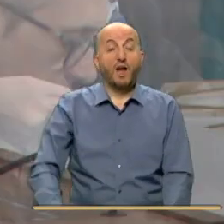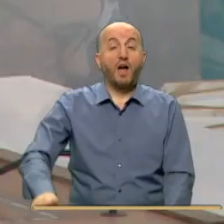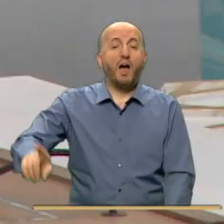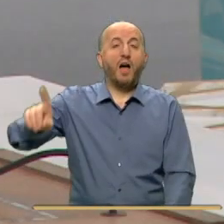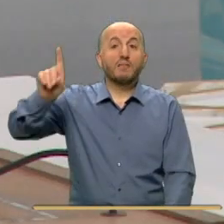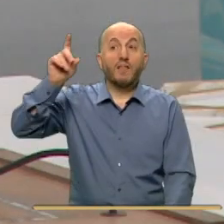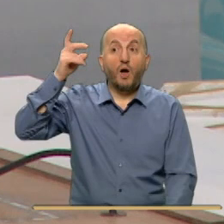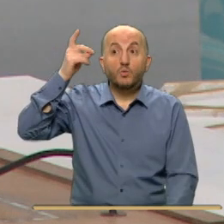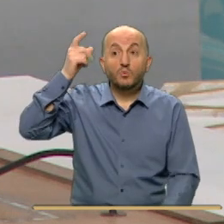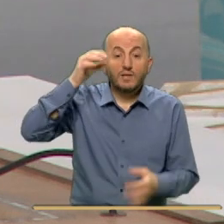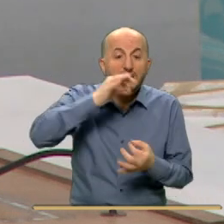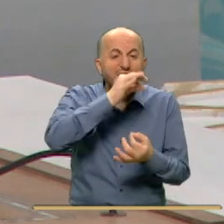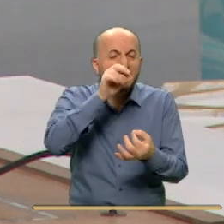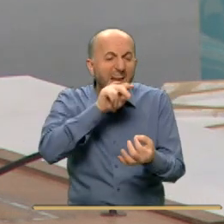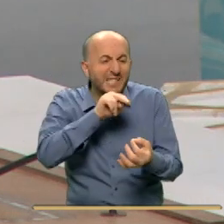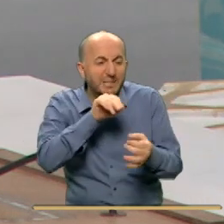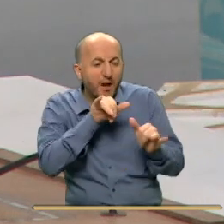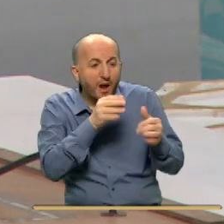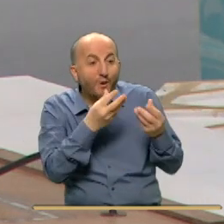Allah'ı unutanlar gibi olmayın.